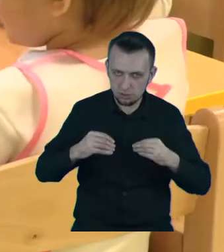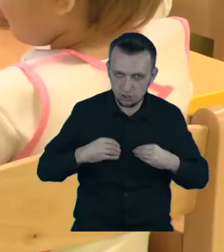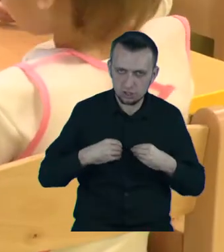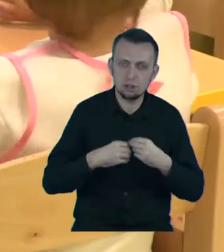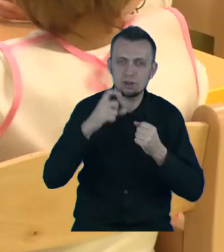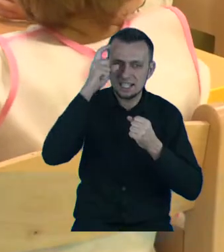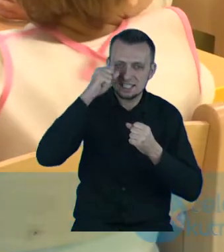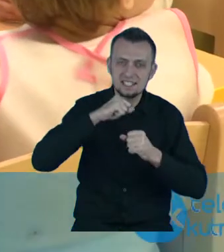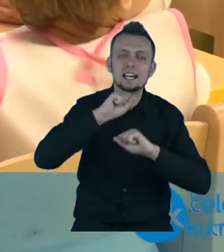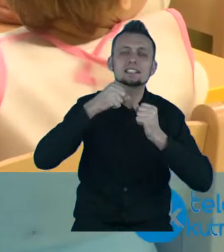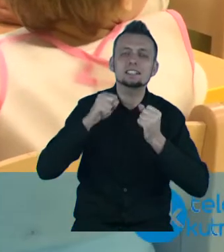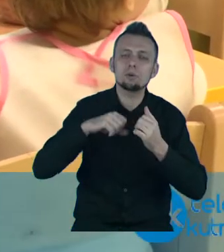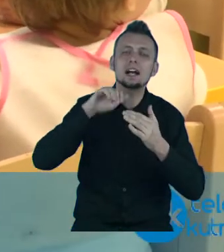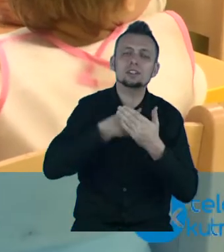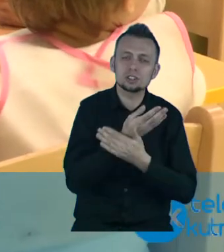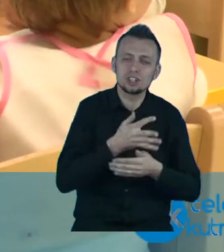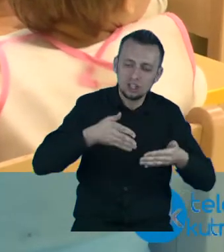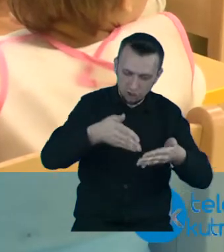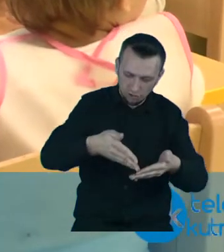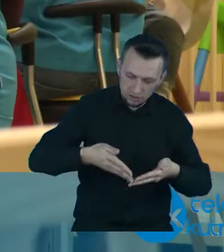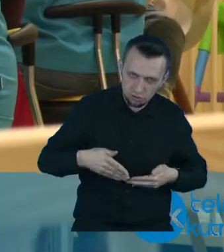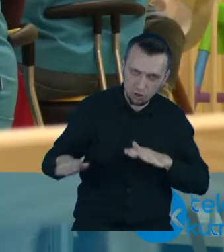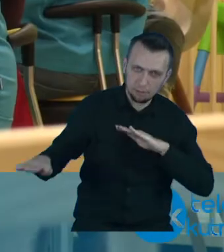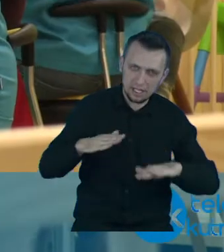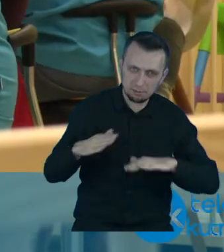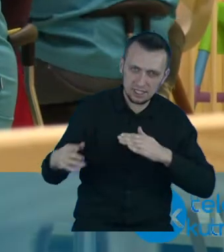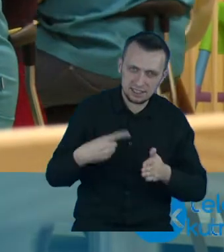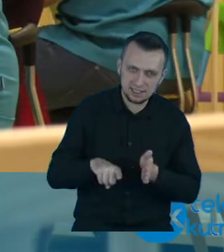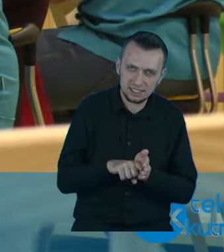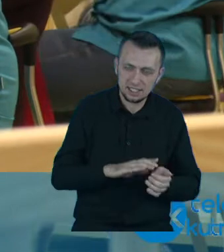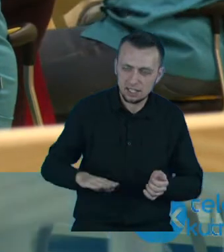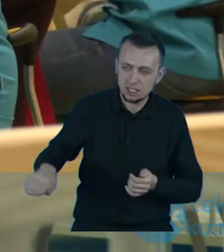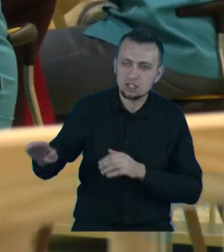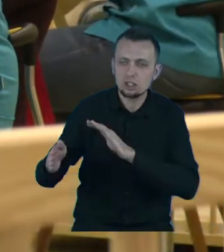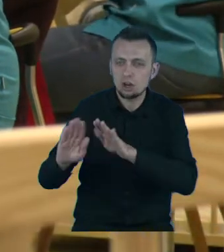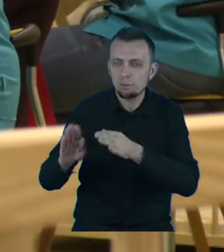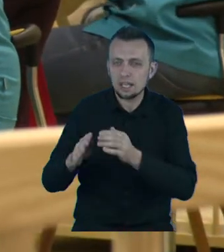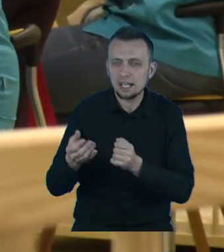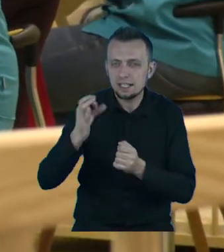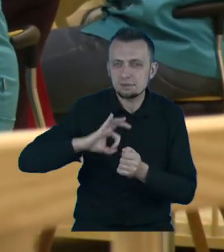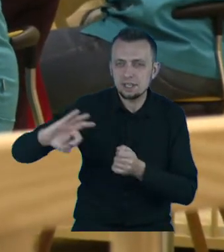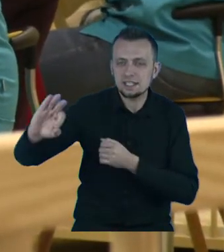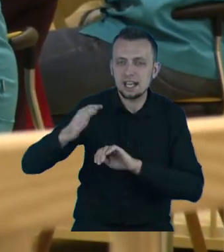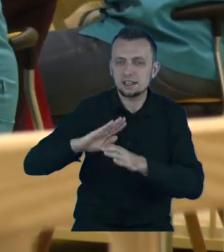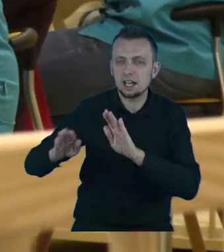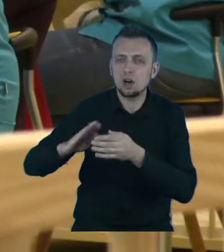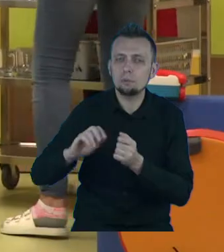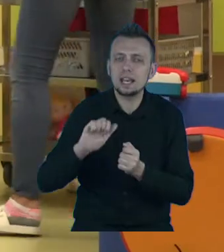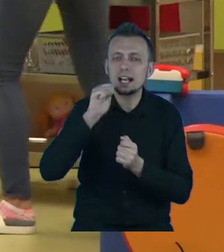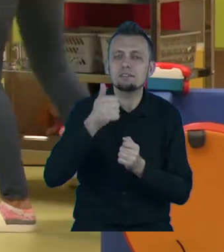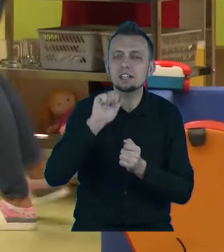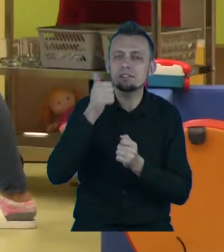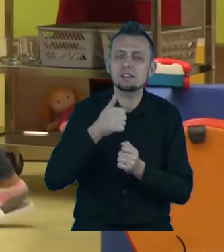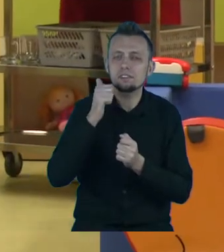działalność. Placówka przyjęła 50 podopiecznych. Dzieci są otoczone specjalistyczną opieką wykwalifikowanej kadry. Czekamy na